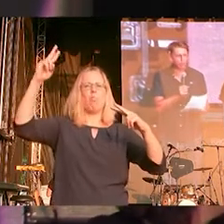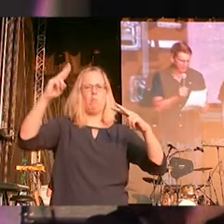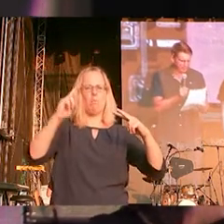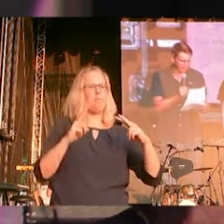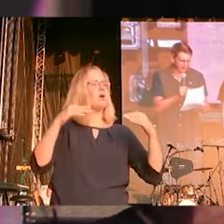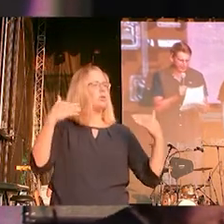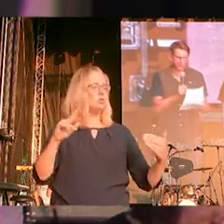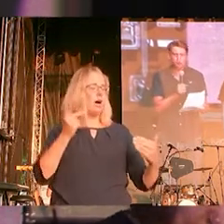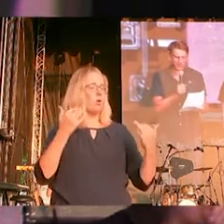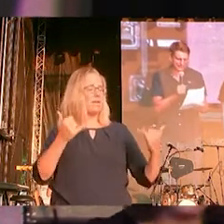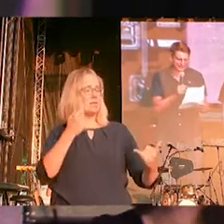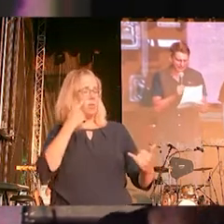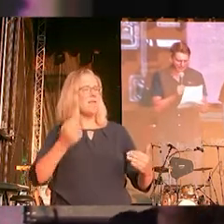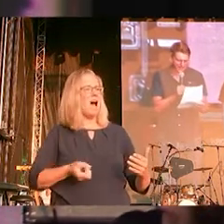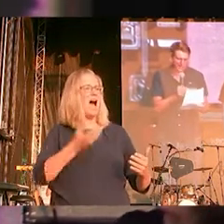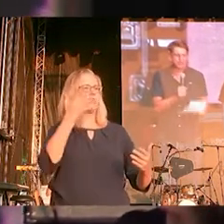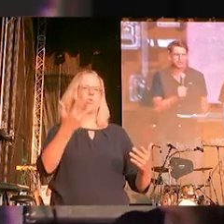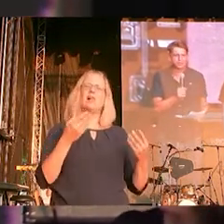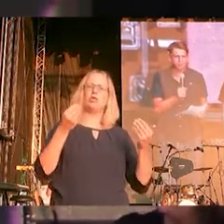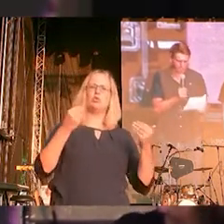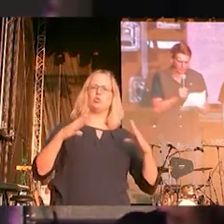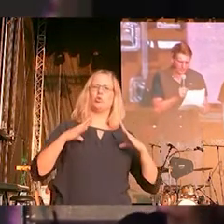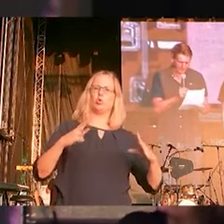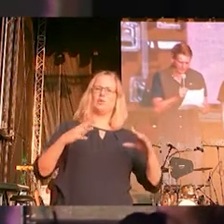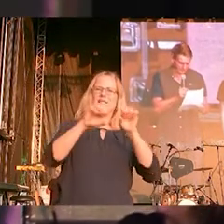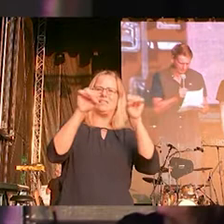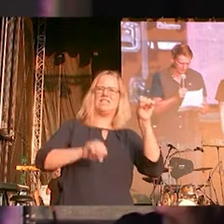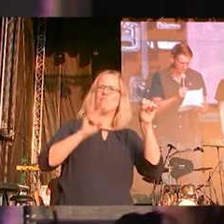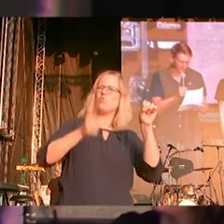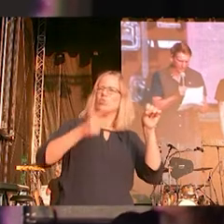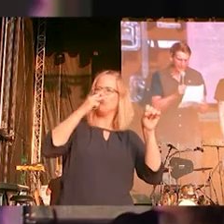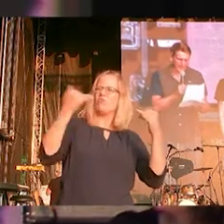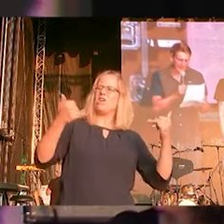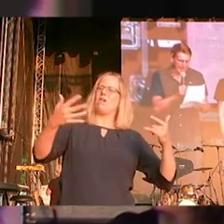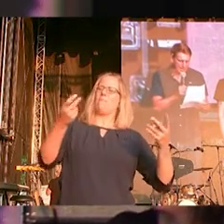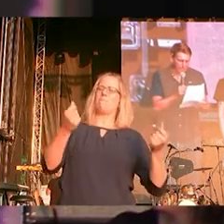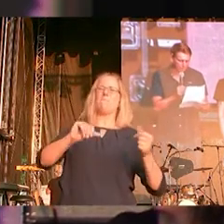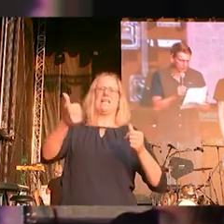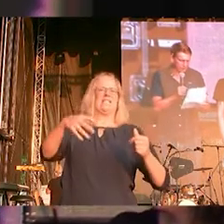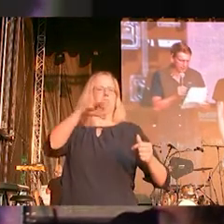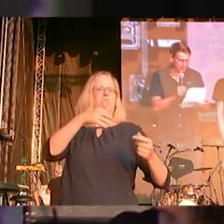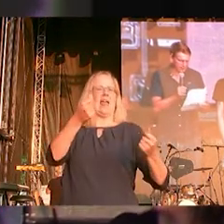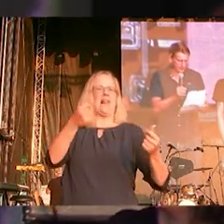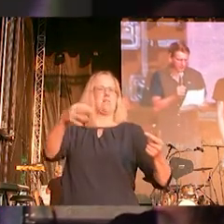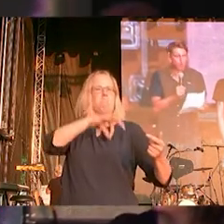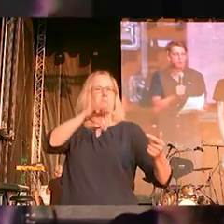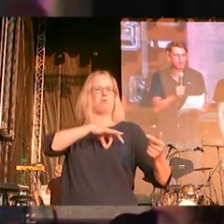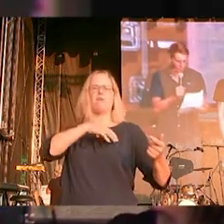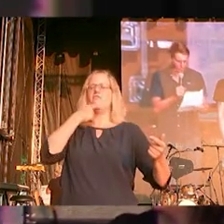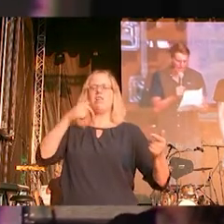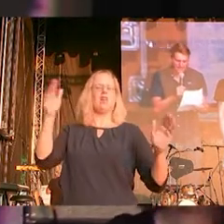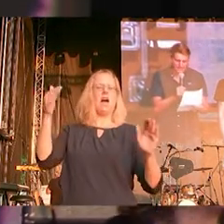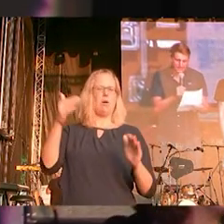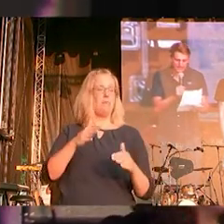auf profitorientierten Gesundheitssystem ein alternatives Modell entgegen. Gerade in strukturschwachen Stadtteilen können